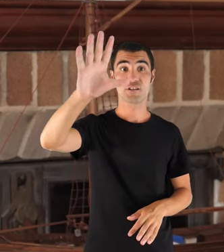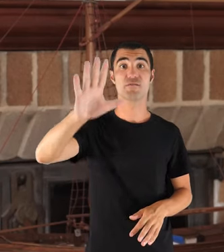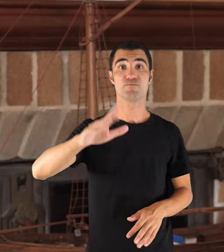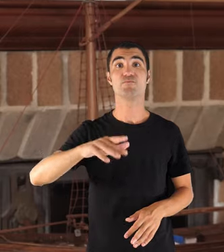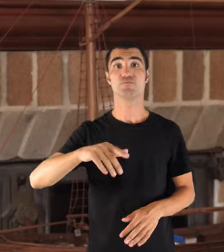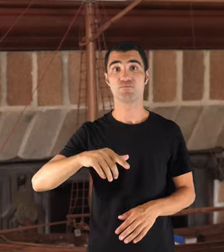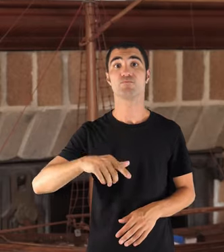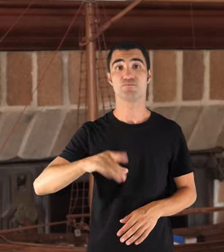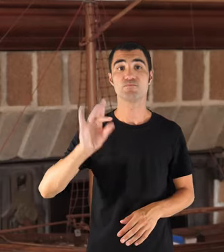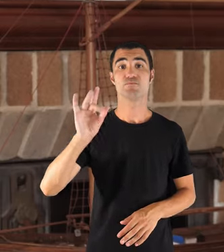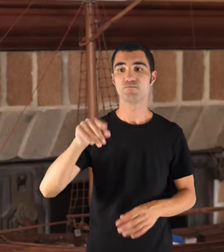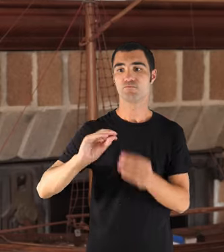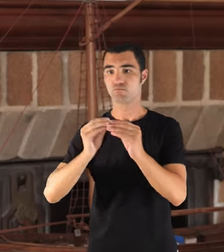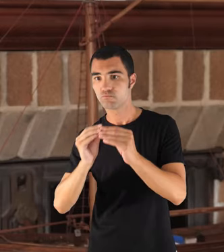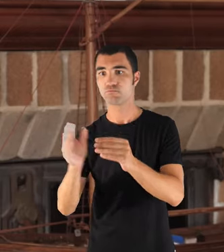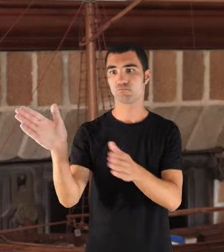posar en condicions